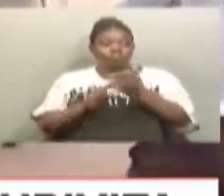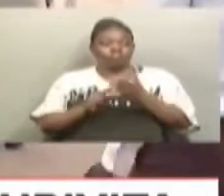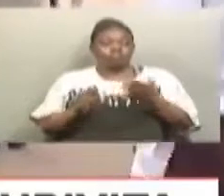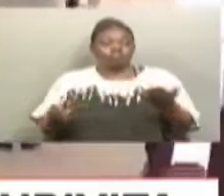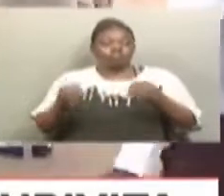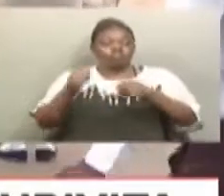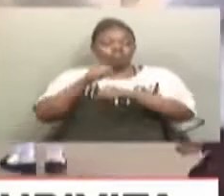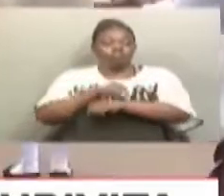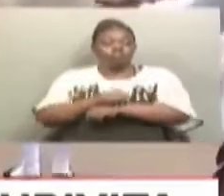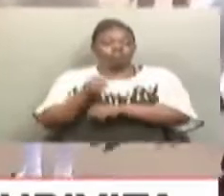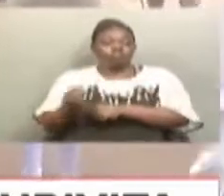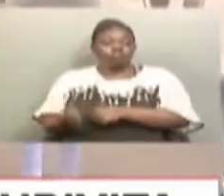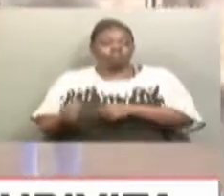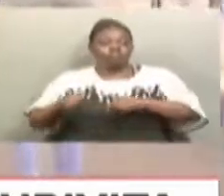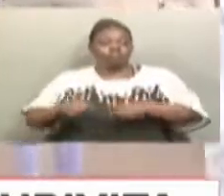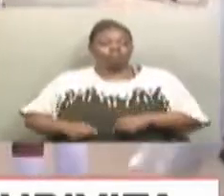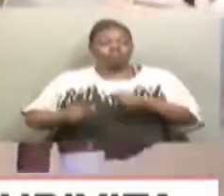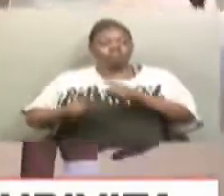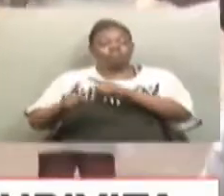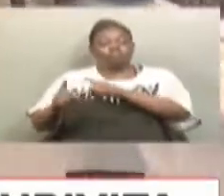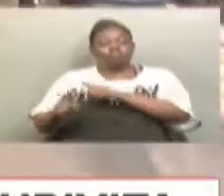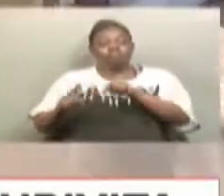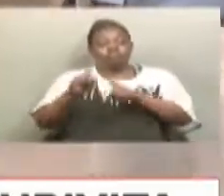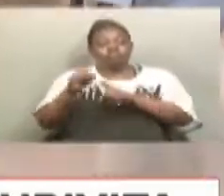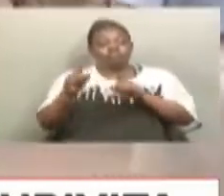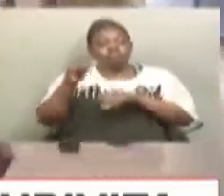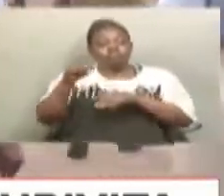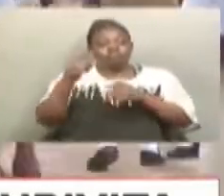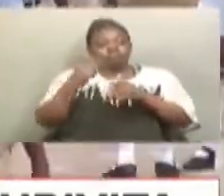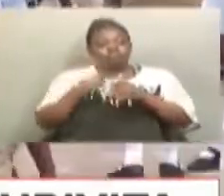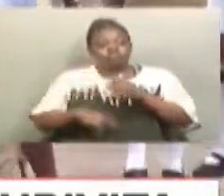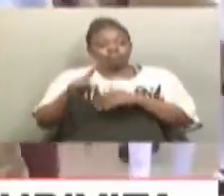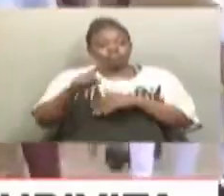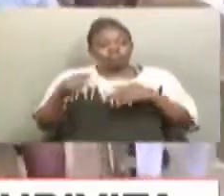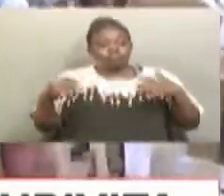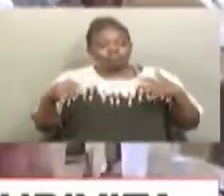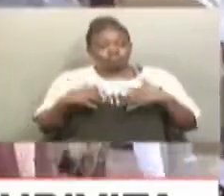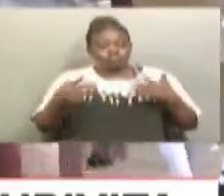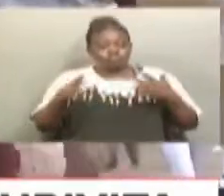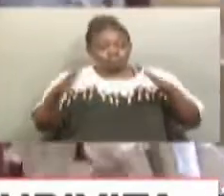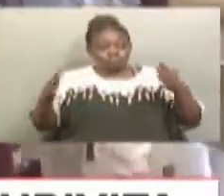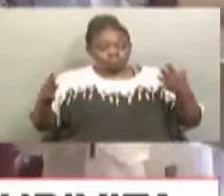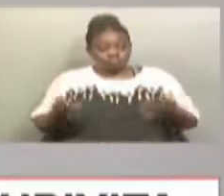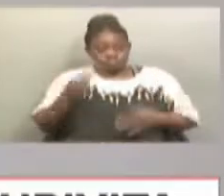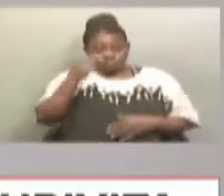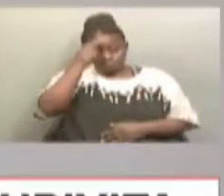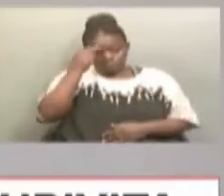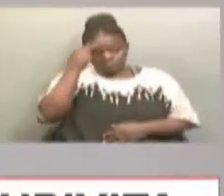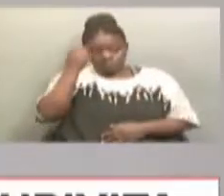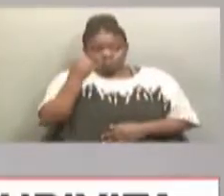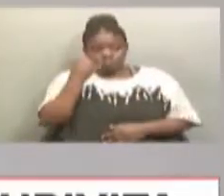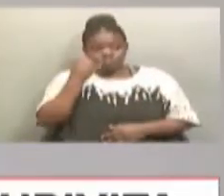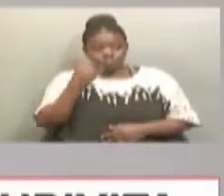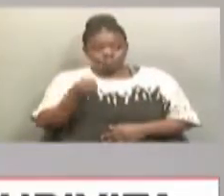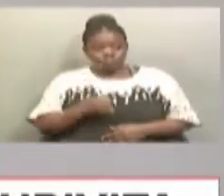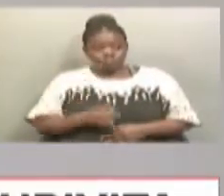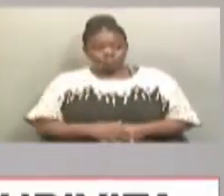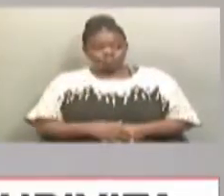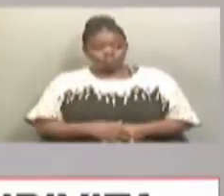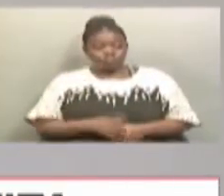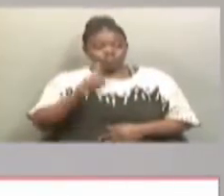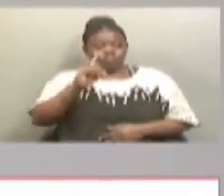Isa Waiswa akuliddemu abakuuma ebigezo bino agambye nti yasooka kutya olw'ekikula ky'omuyizi ono.